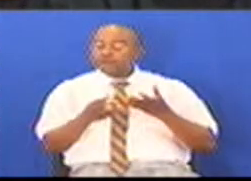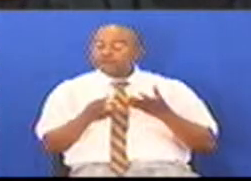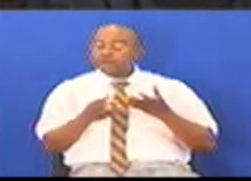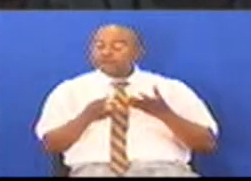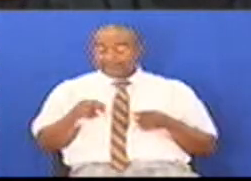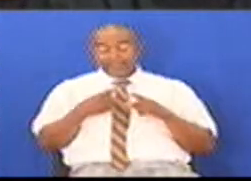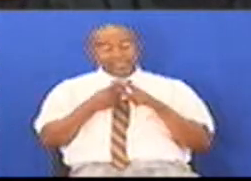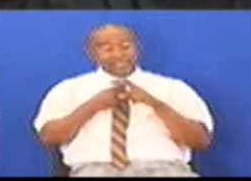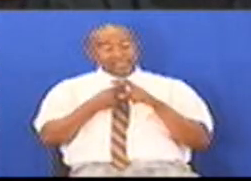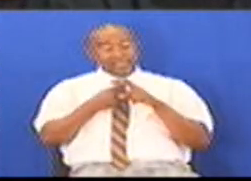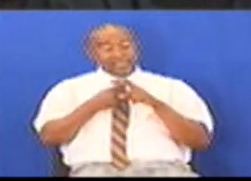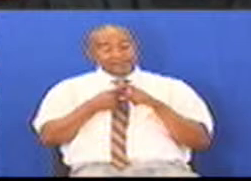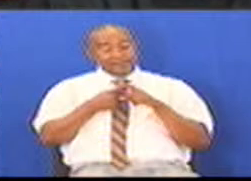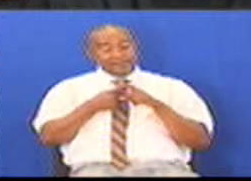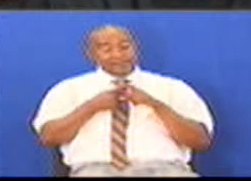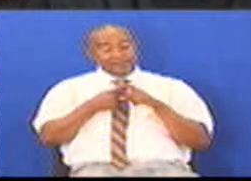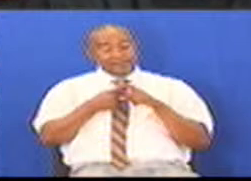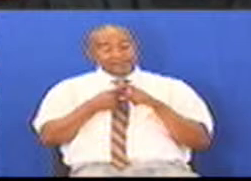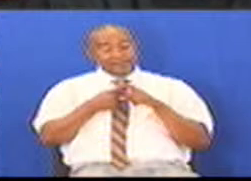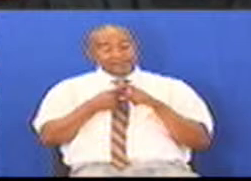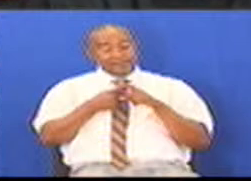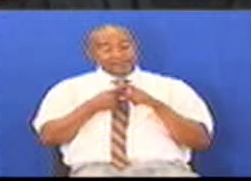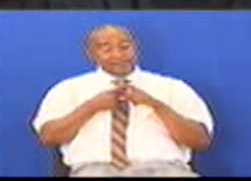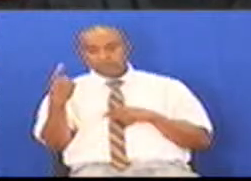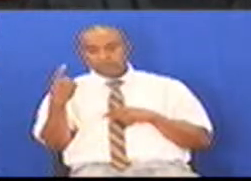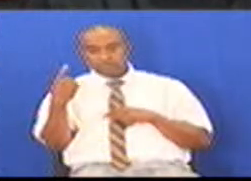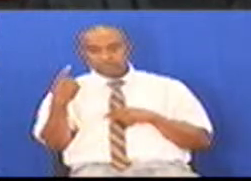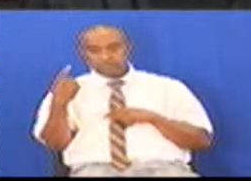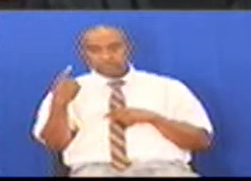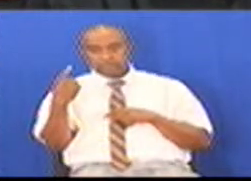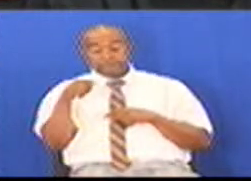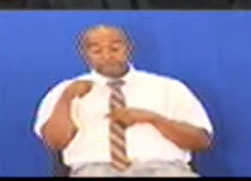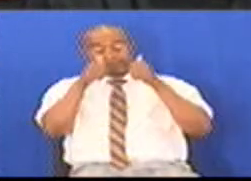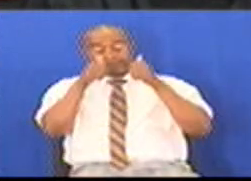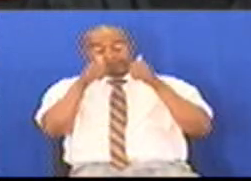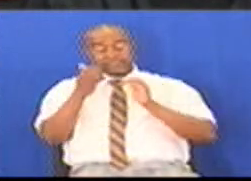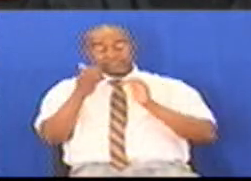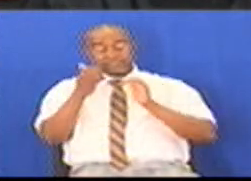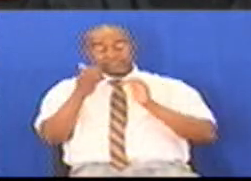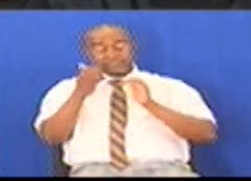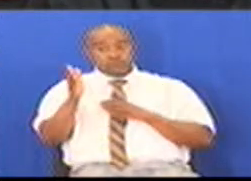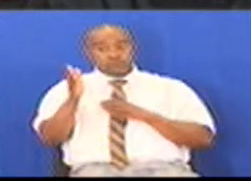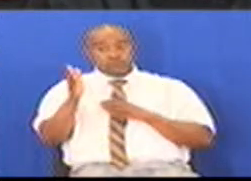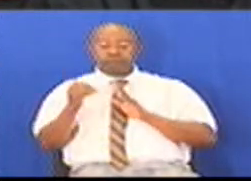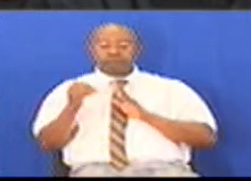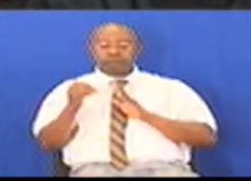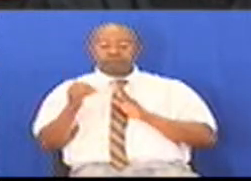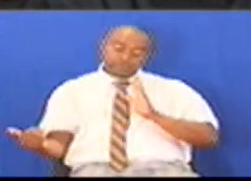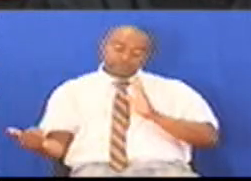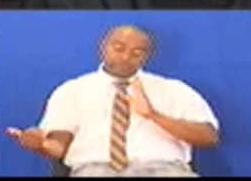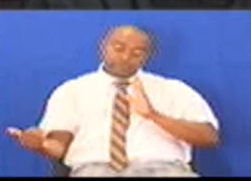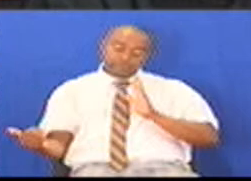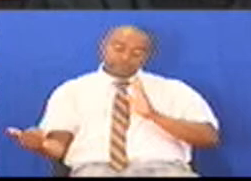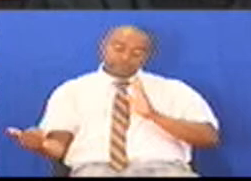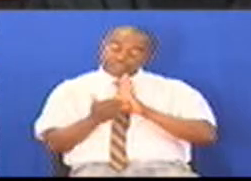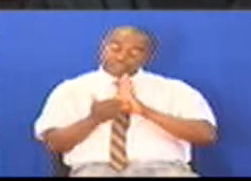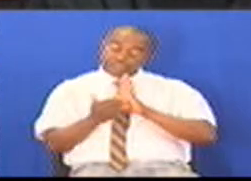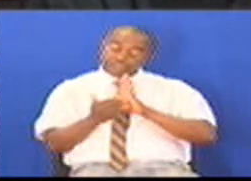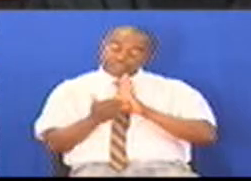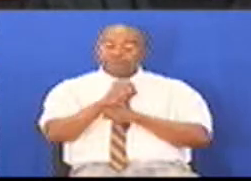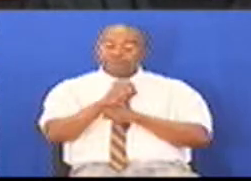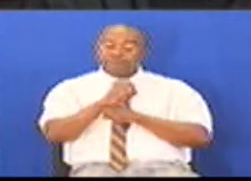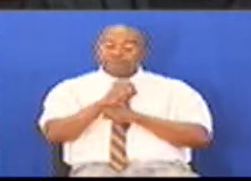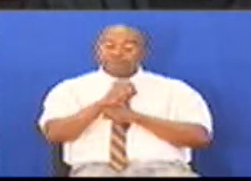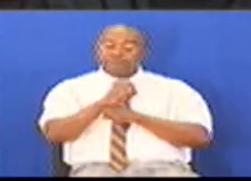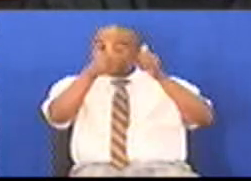imetolewa kwa mujibu wa kifungu cha 72 cha sheria ya usimamizi wa kodi sura ya 432. Tangazo